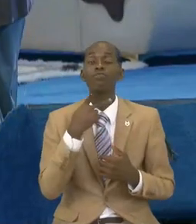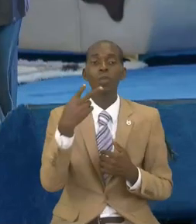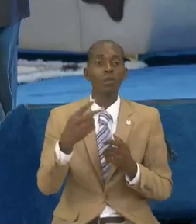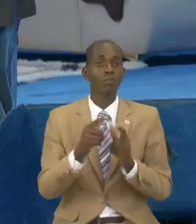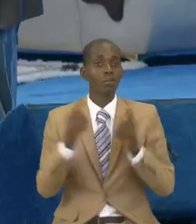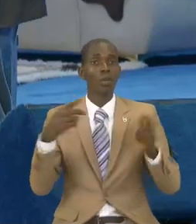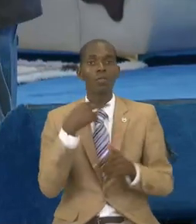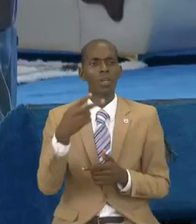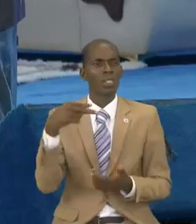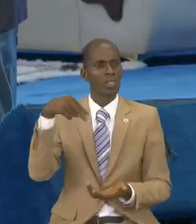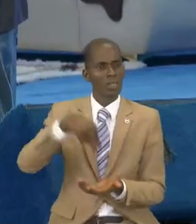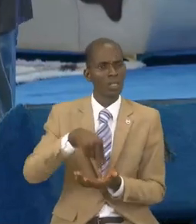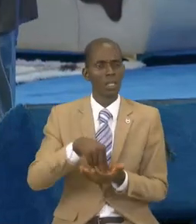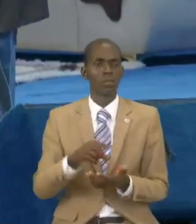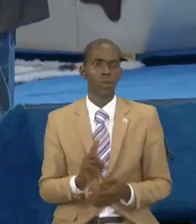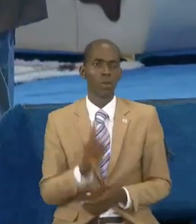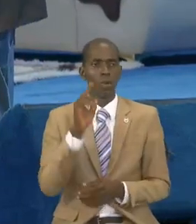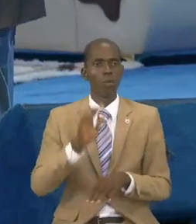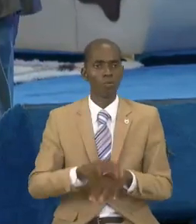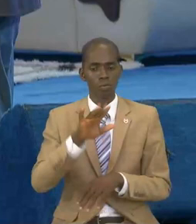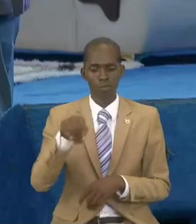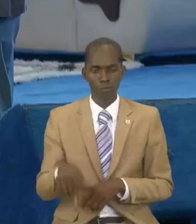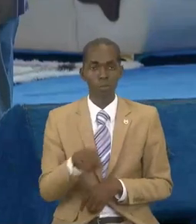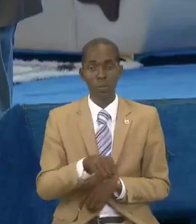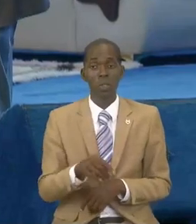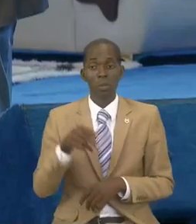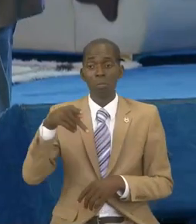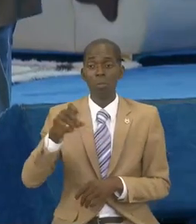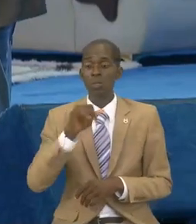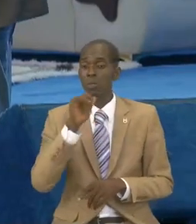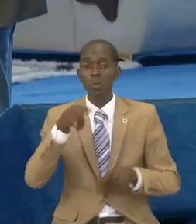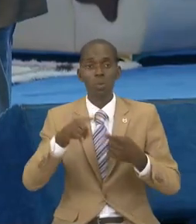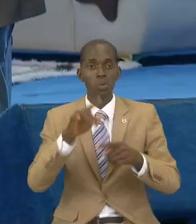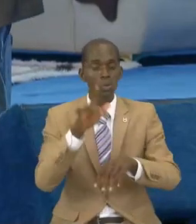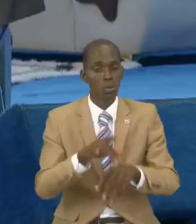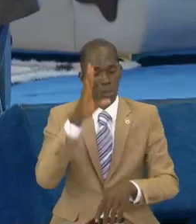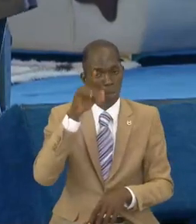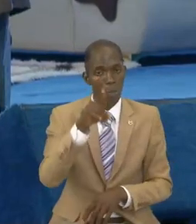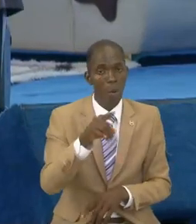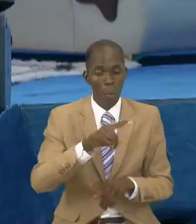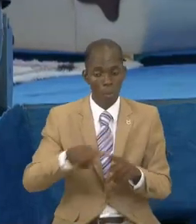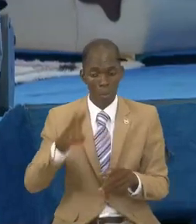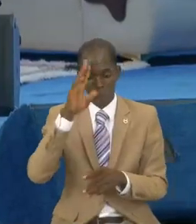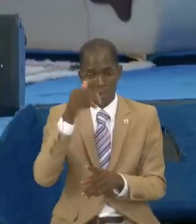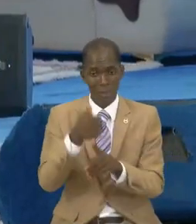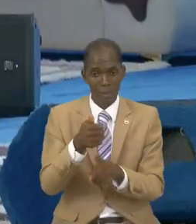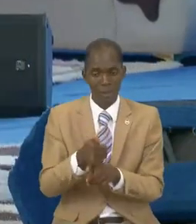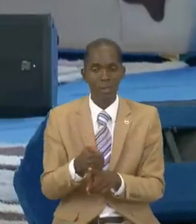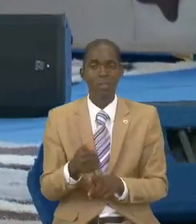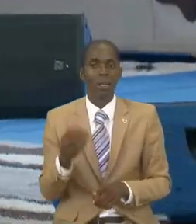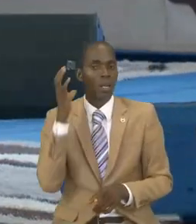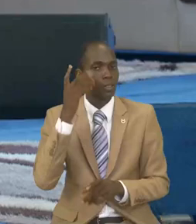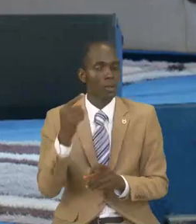pieds !» Il n'a même pas allé le toucher, et il se leva d'un bond et marcha.